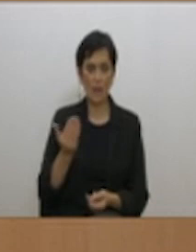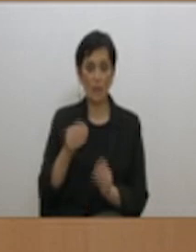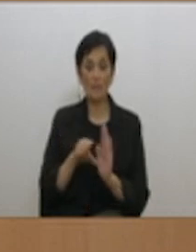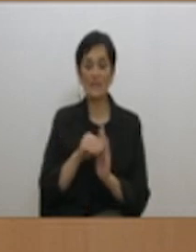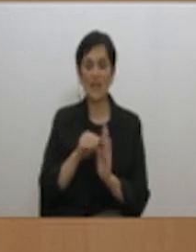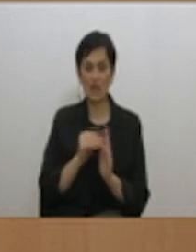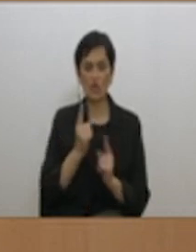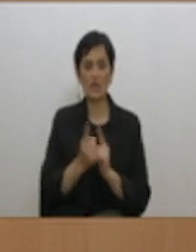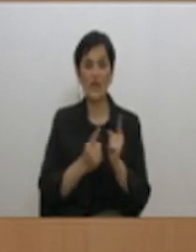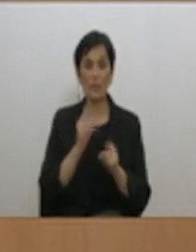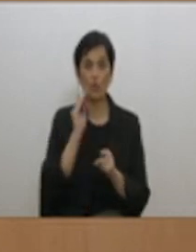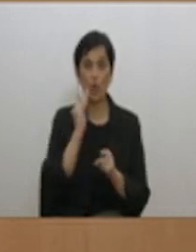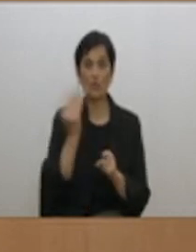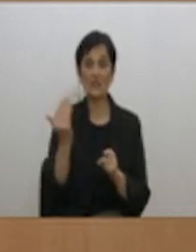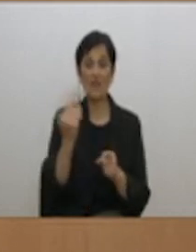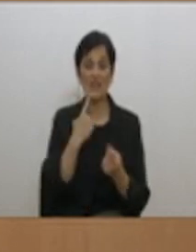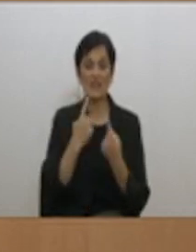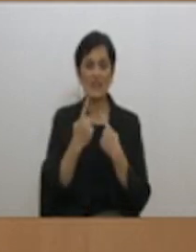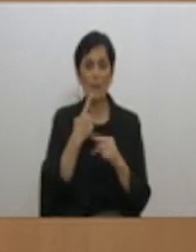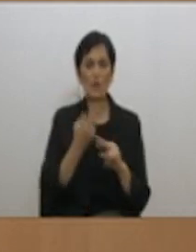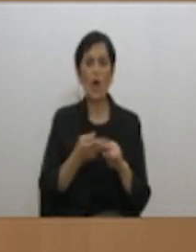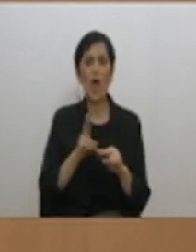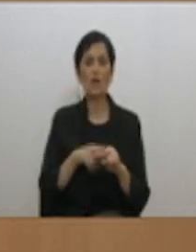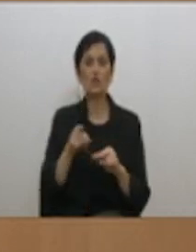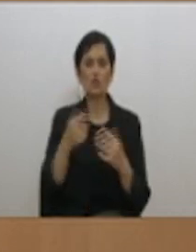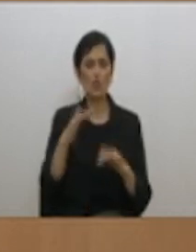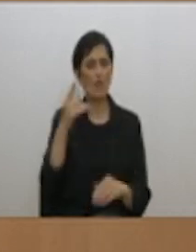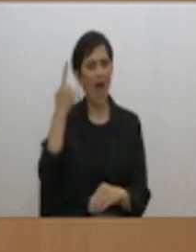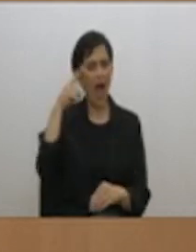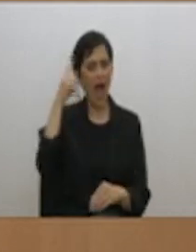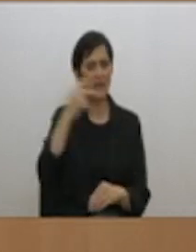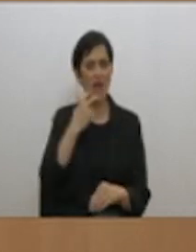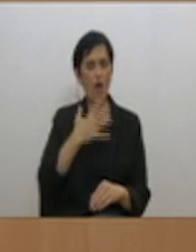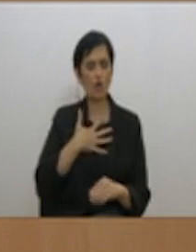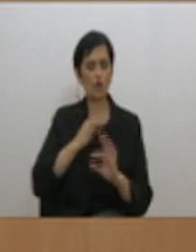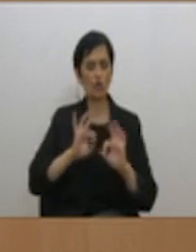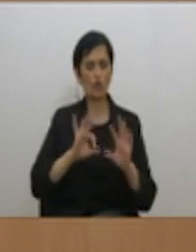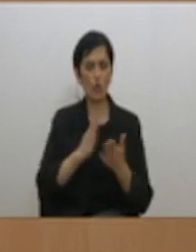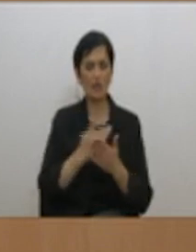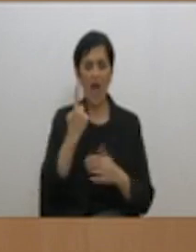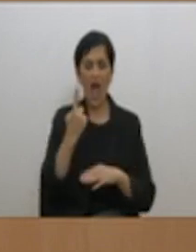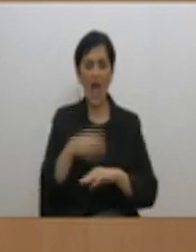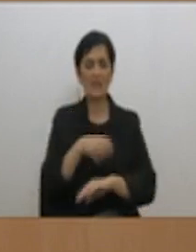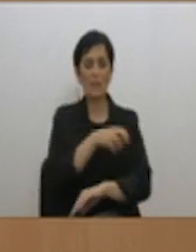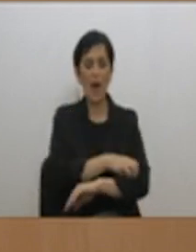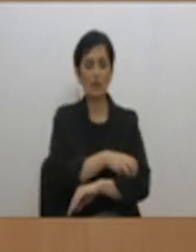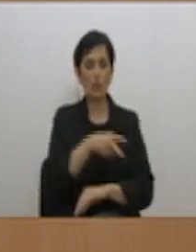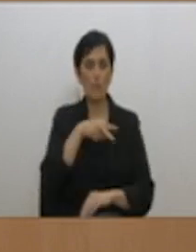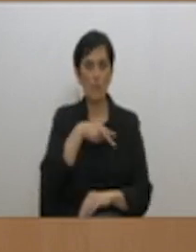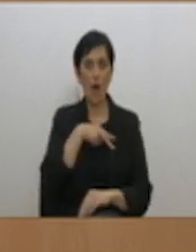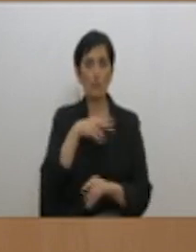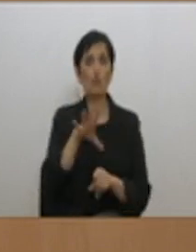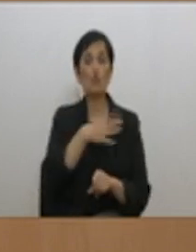საარჩევნო რეფორმაზე როდესაც თქვენ საუბრობთ, ეს თავისთავად უკვე ანეკდოტია. ერთპარტიული პარლამენტი